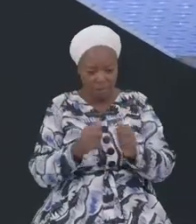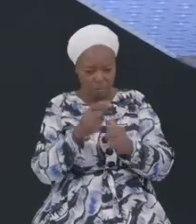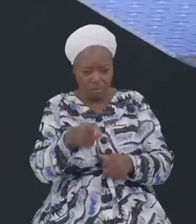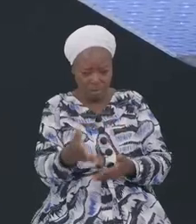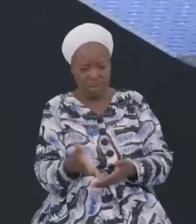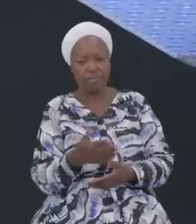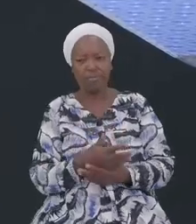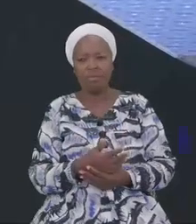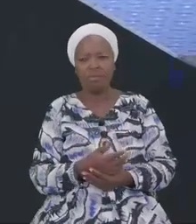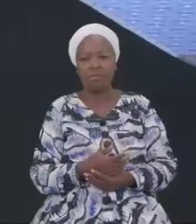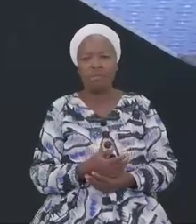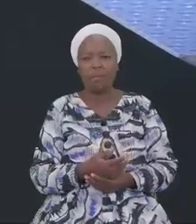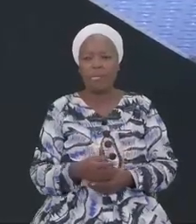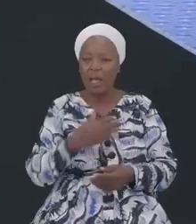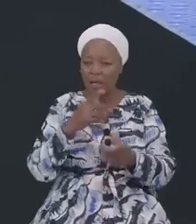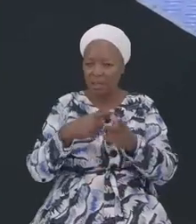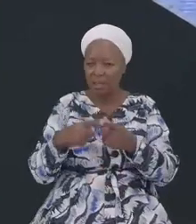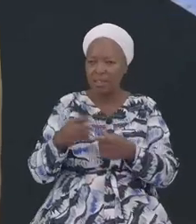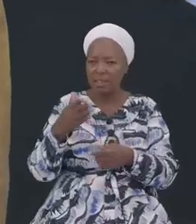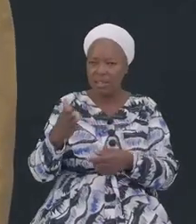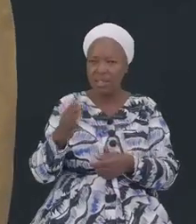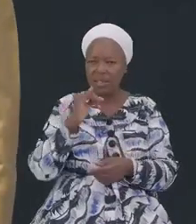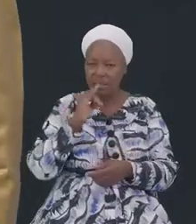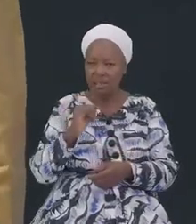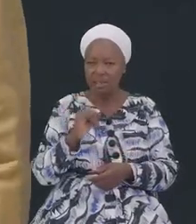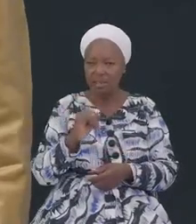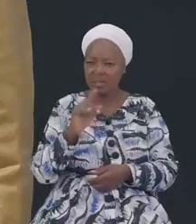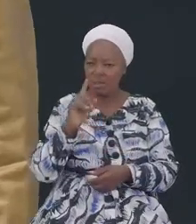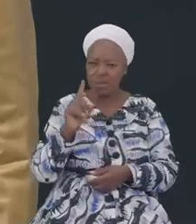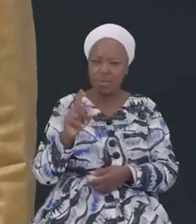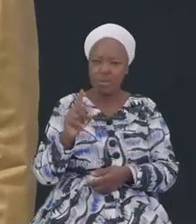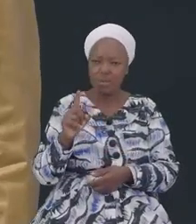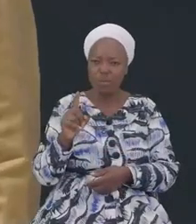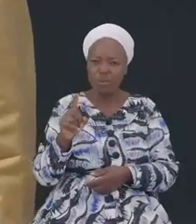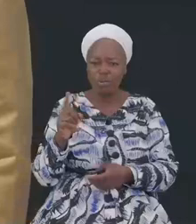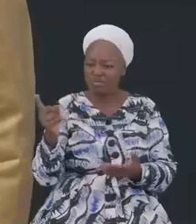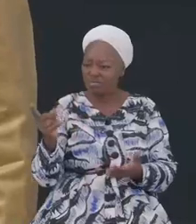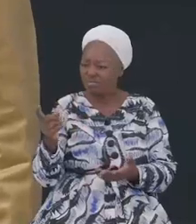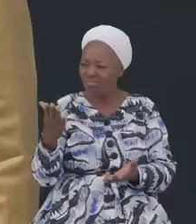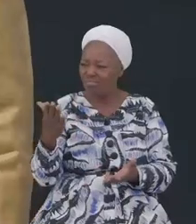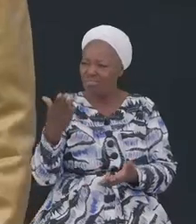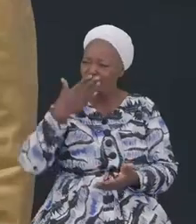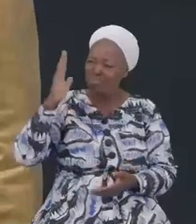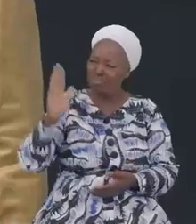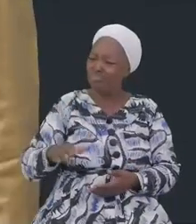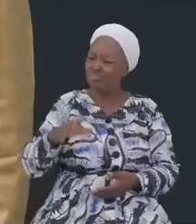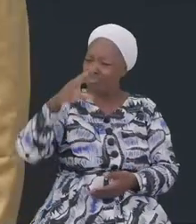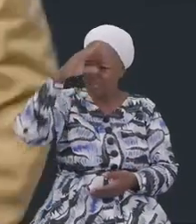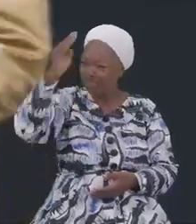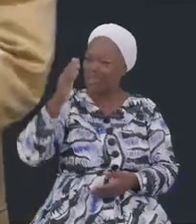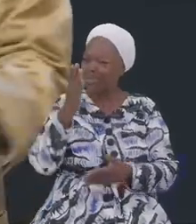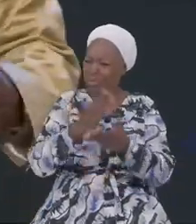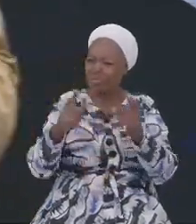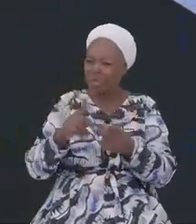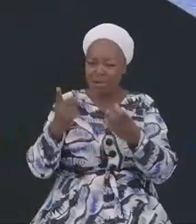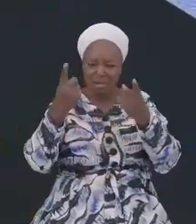présent physiquement avec toi et qu'il y ait un individu là-bas, un